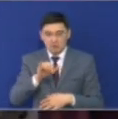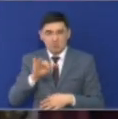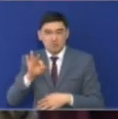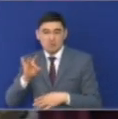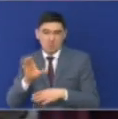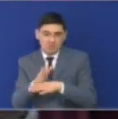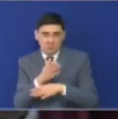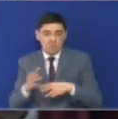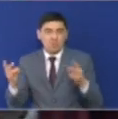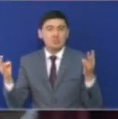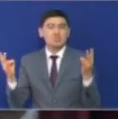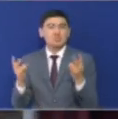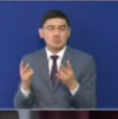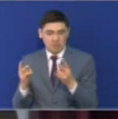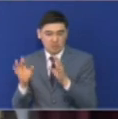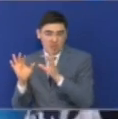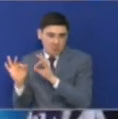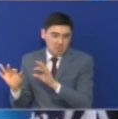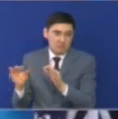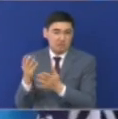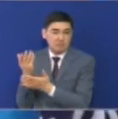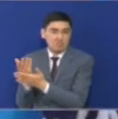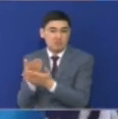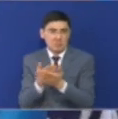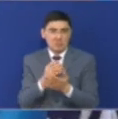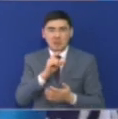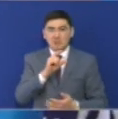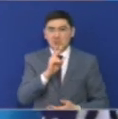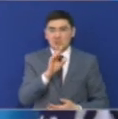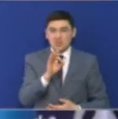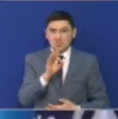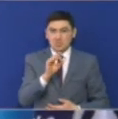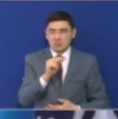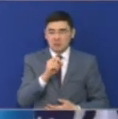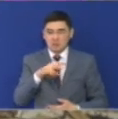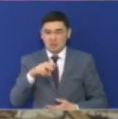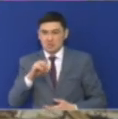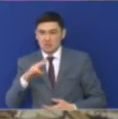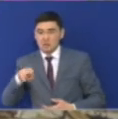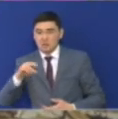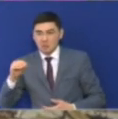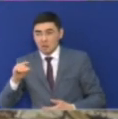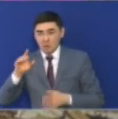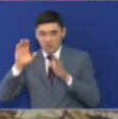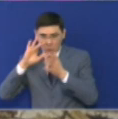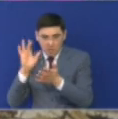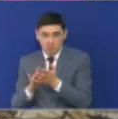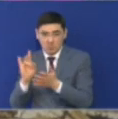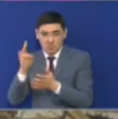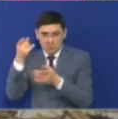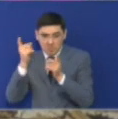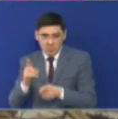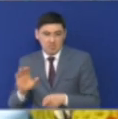мусора. В день экофестиваля был дан старт эко-челленджу «Бросай в желтое» не только в Нур-Султане, но и в городах